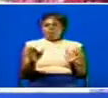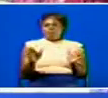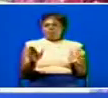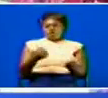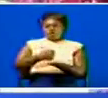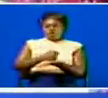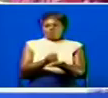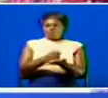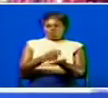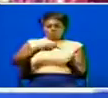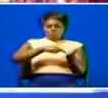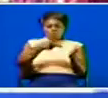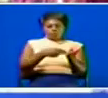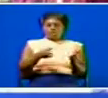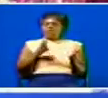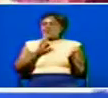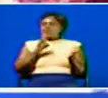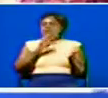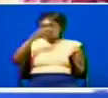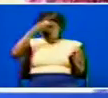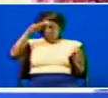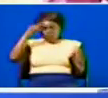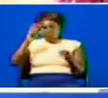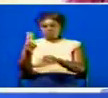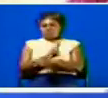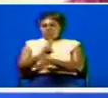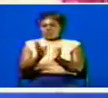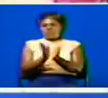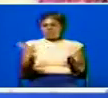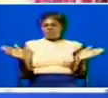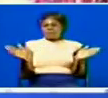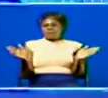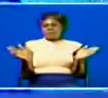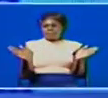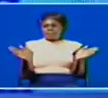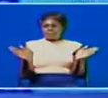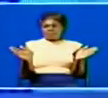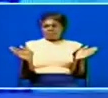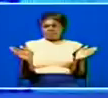commission hii mradi ya maji kwa ajili ya matumizi kwa wananchi.